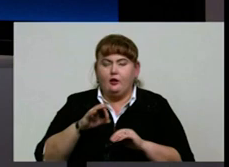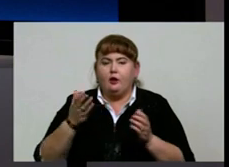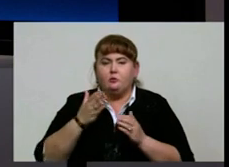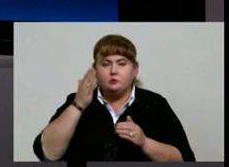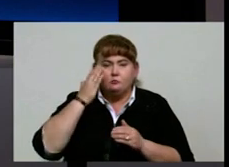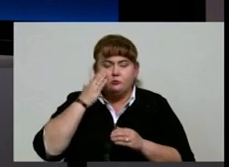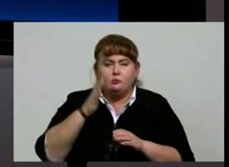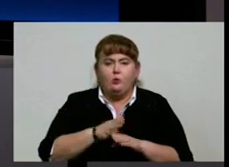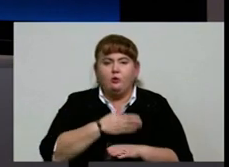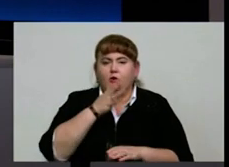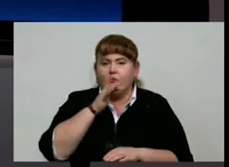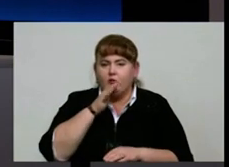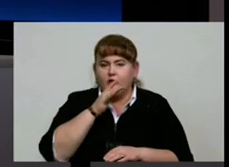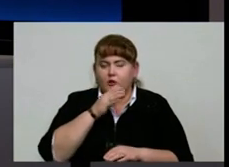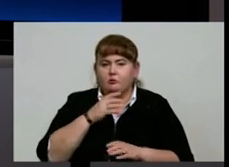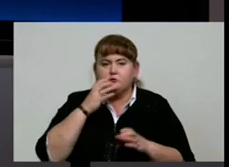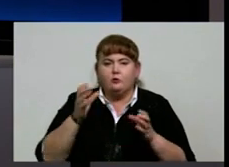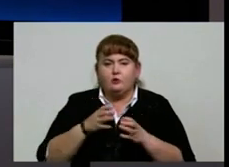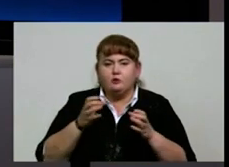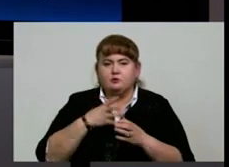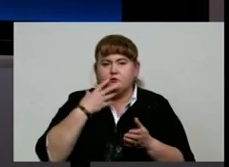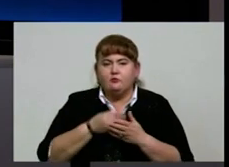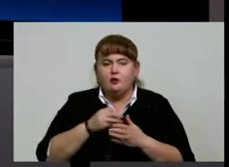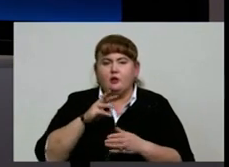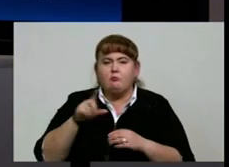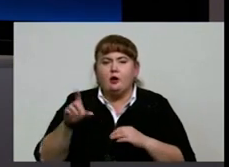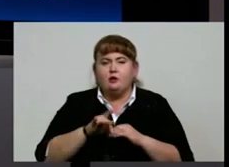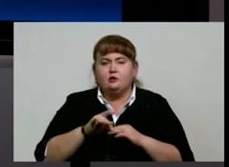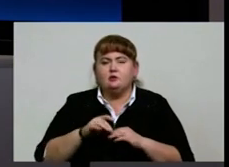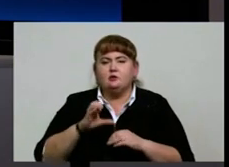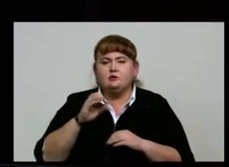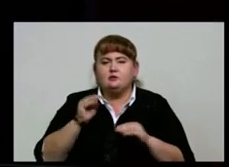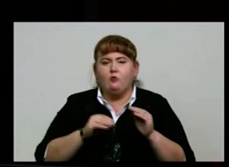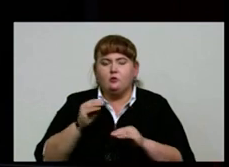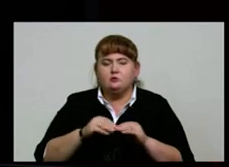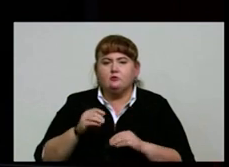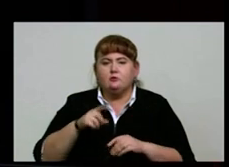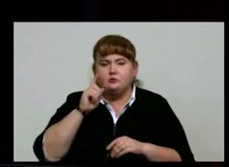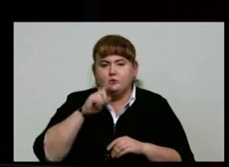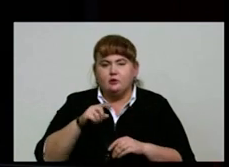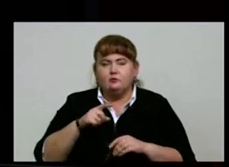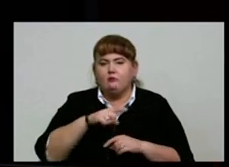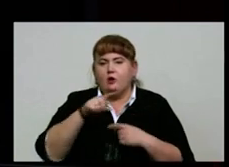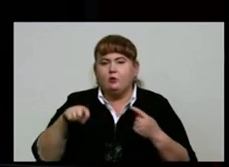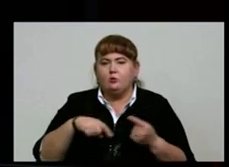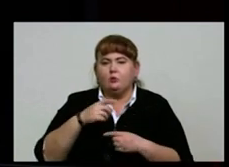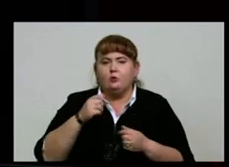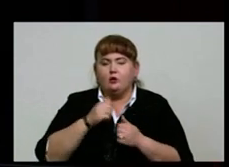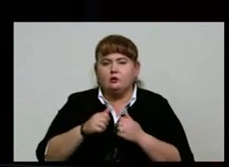способны долгое время сохранять свои магнитные свойства. И вы знаете, что вокруг каждого